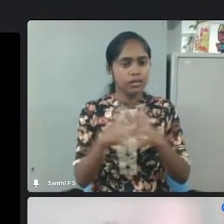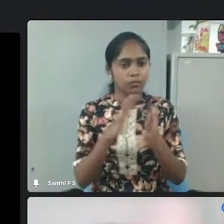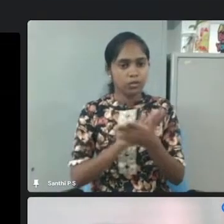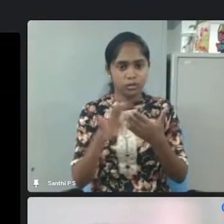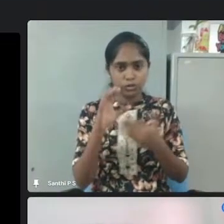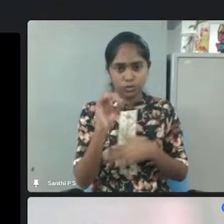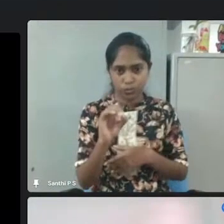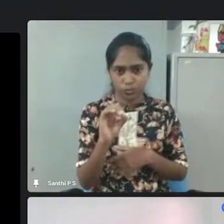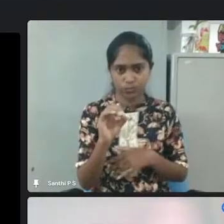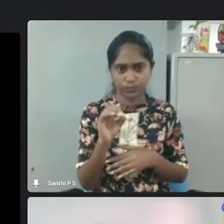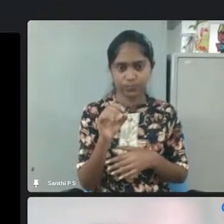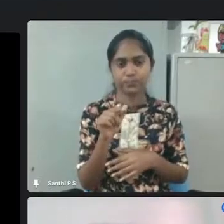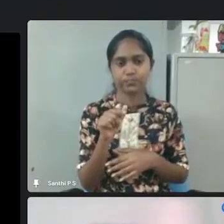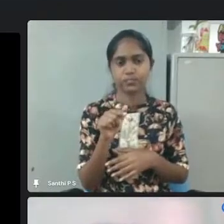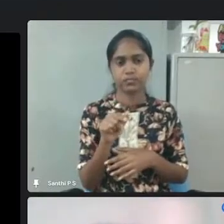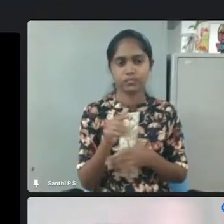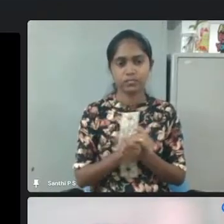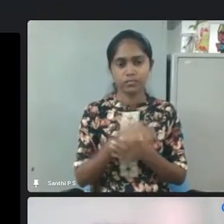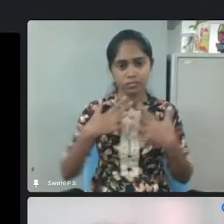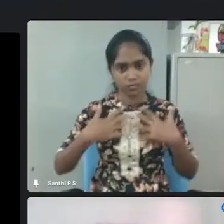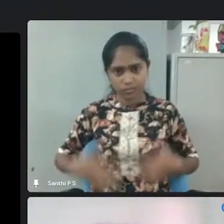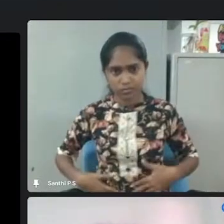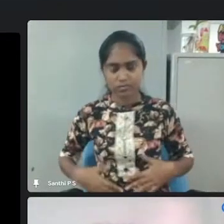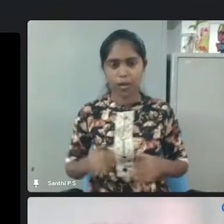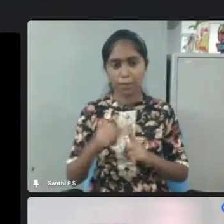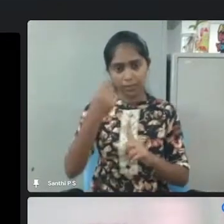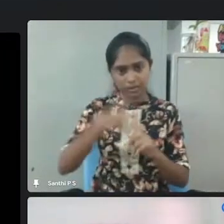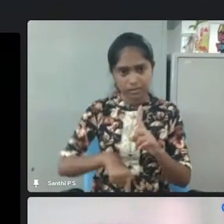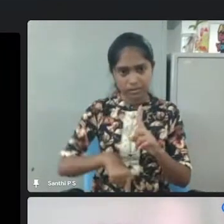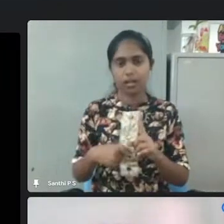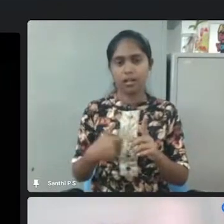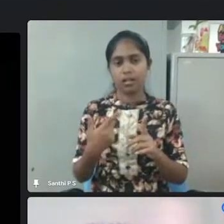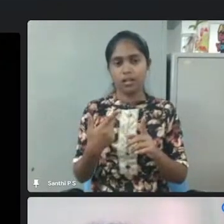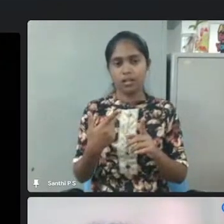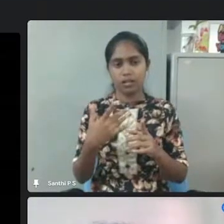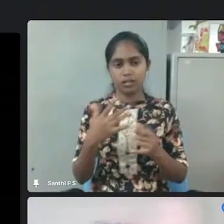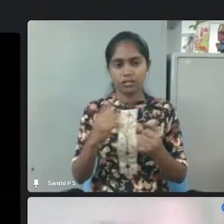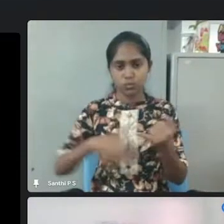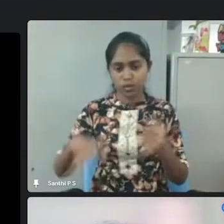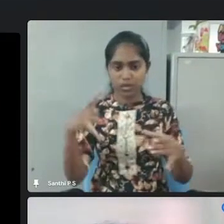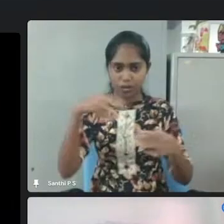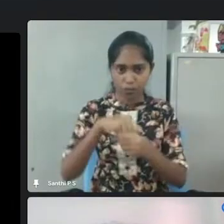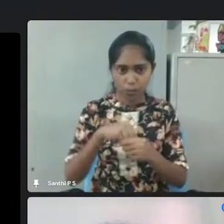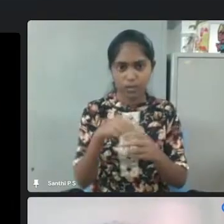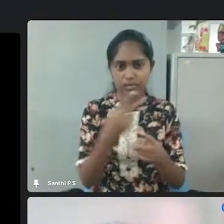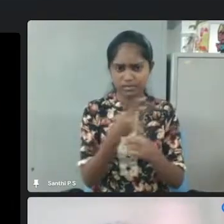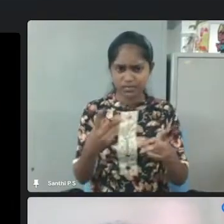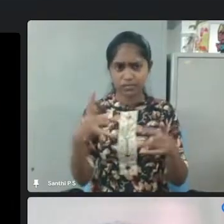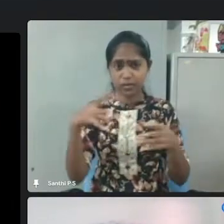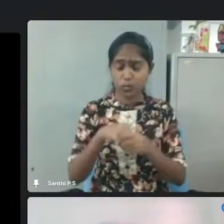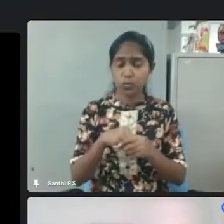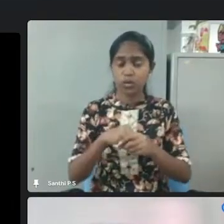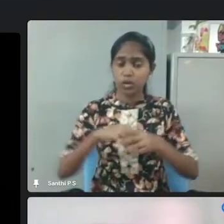പരിമിതികൾ, ശാരീരികവും വ്യക്തിപരവുമായിട്ടുള്ള പ്രവർത്തന പരിമിതികളും പങ്കാളിത്ത തടസ്സങ്ങൾ എല്ലാം ഉൾക്കൊള്ളുന്ന ഒരു പൊതു